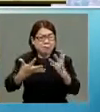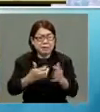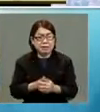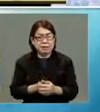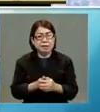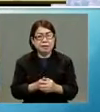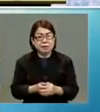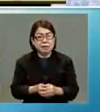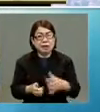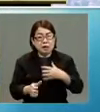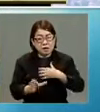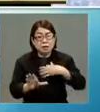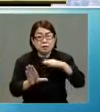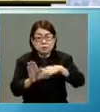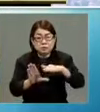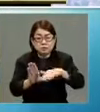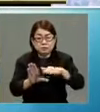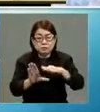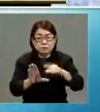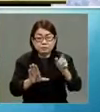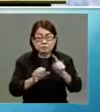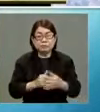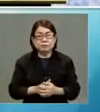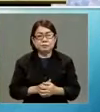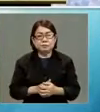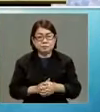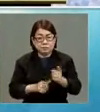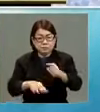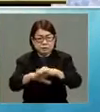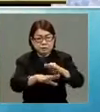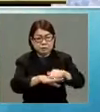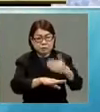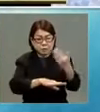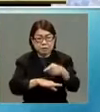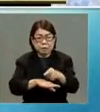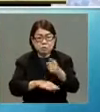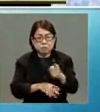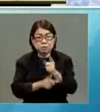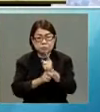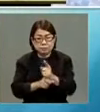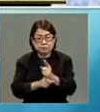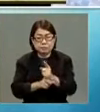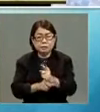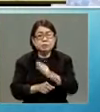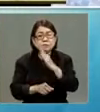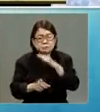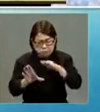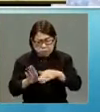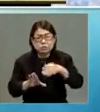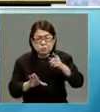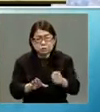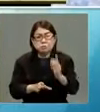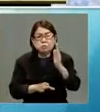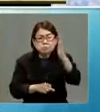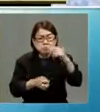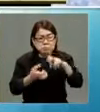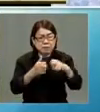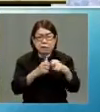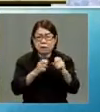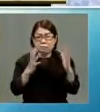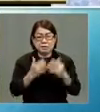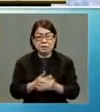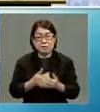ในระบบการลงทะเบียนนะครับที่เราอยากจะเน้นย้ำนะครับว่าให้ปฏิบัตินะครับจะได้ไม่ต้องเกิดปัญหาต่อไปนะครับ